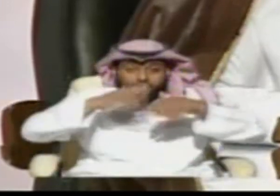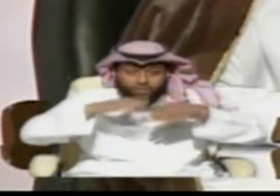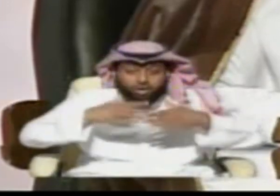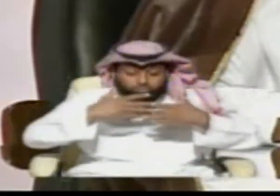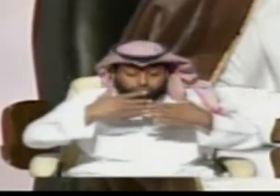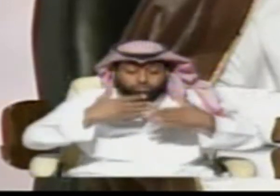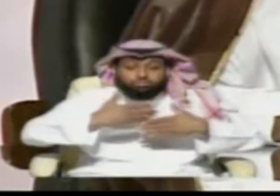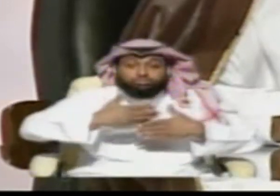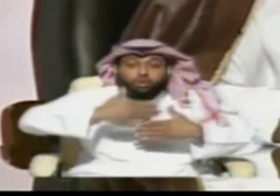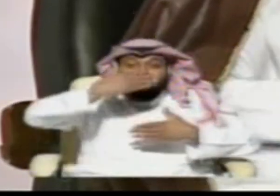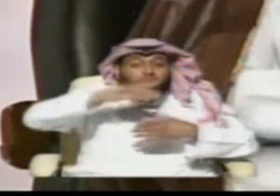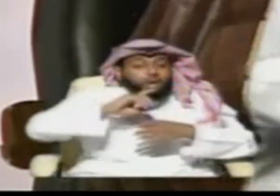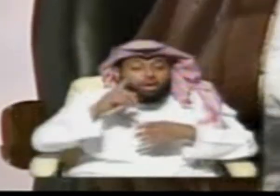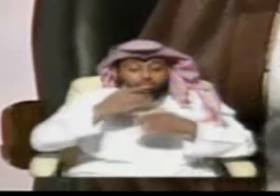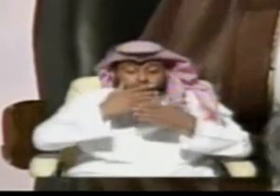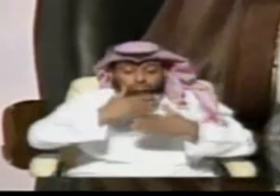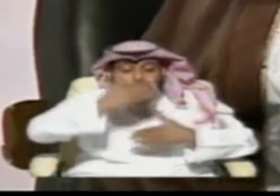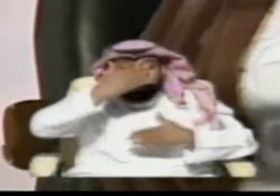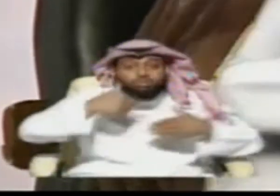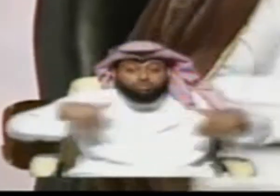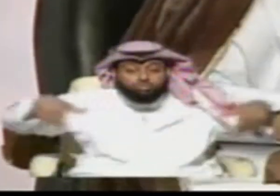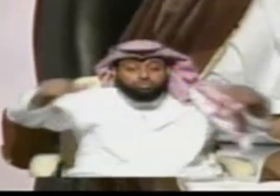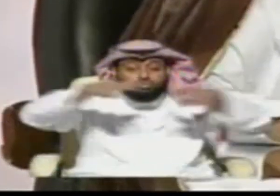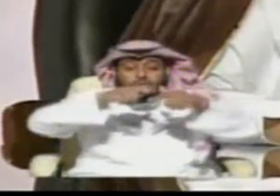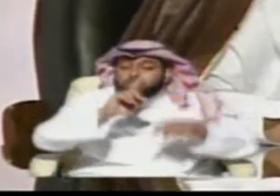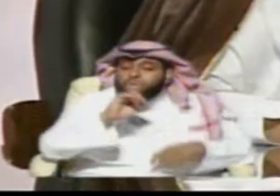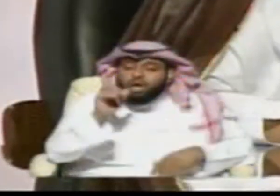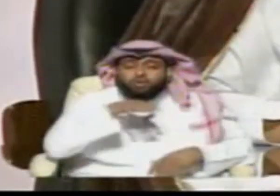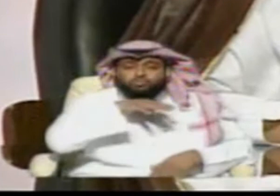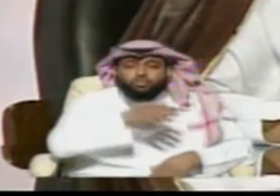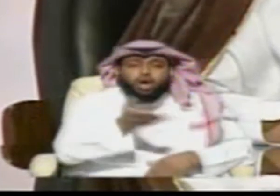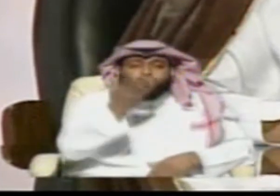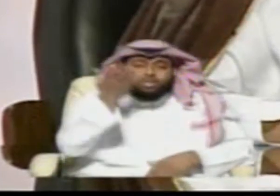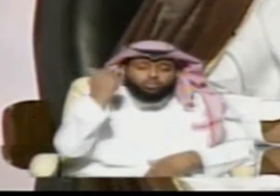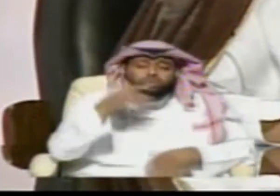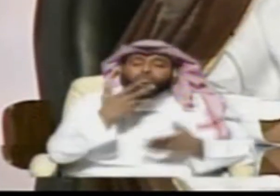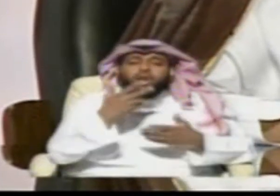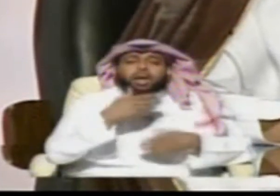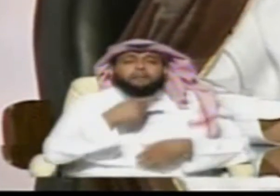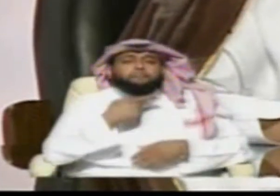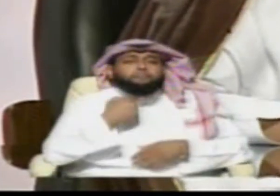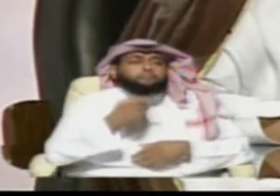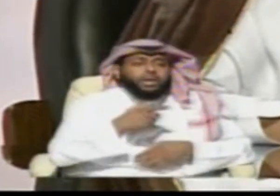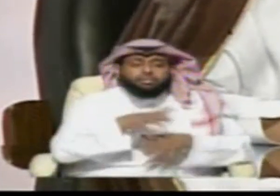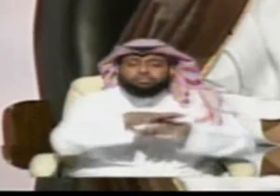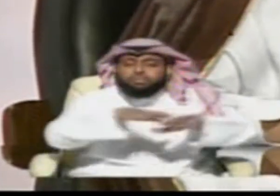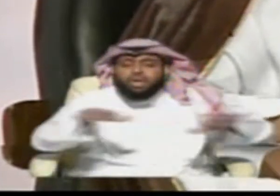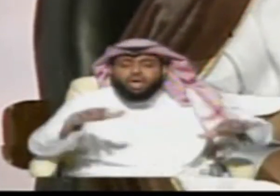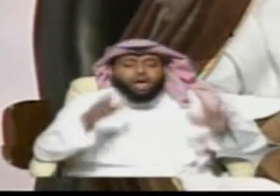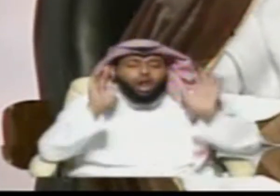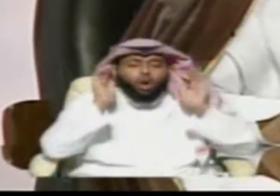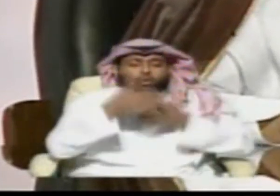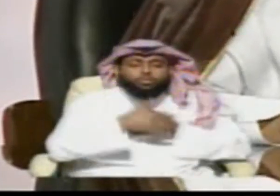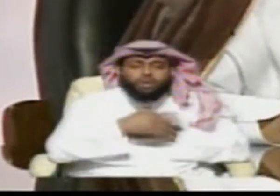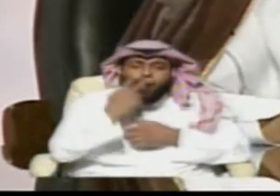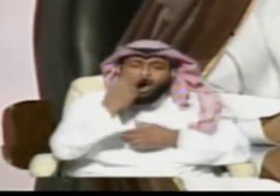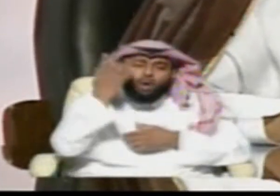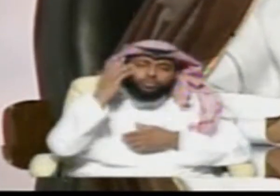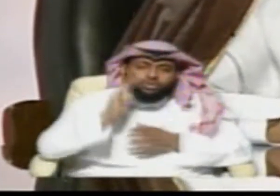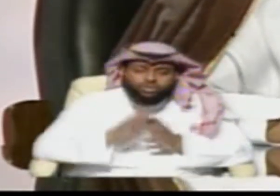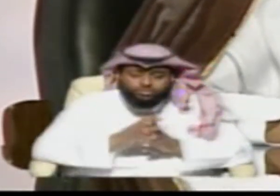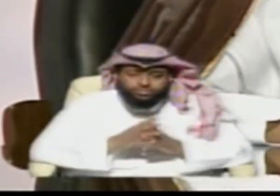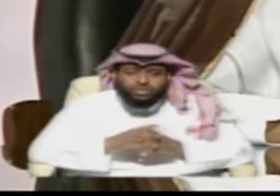أنها مكان للصلاة، إنما هو مكان يصلي فيه صلى الله عليه وسلم هو أصحابه في الصحراء. فبالتالي العلة في